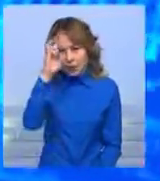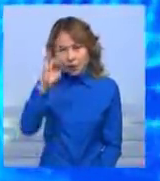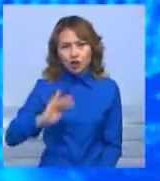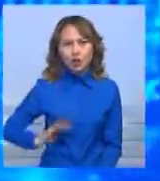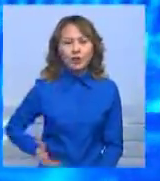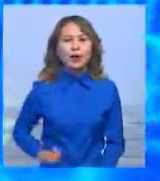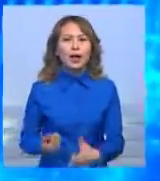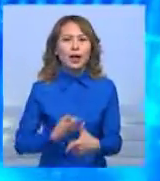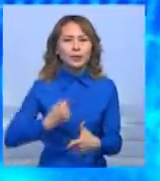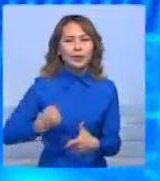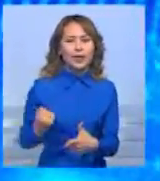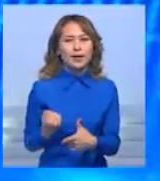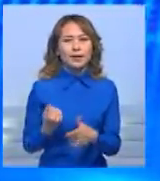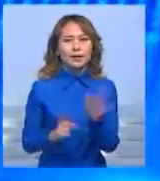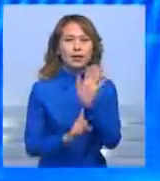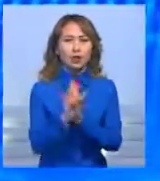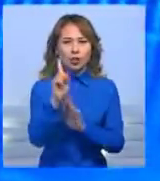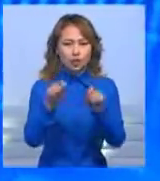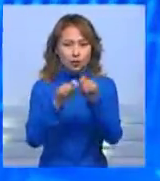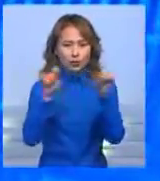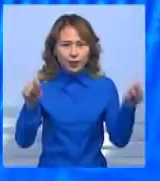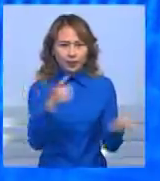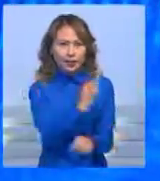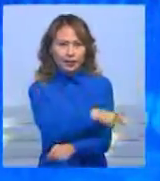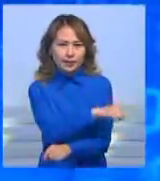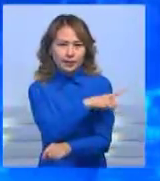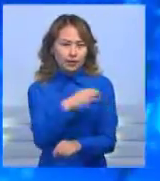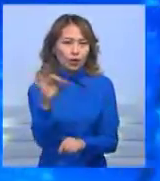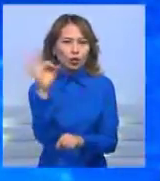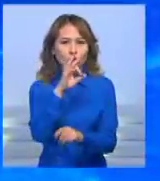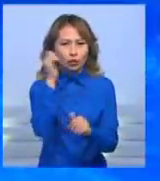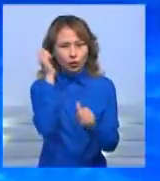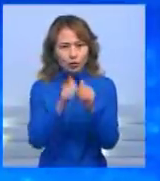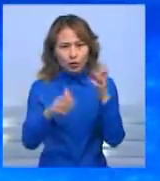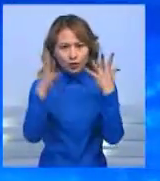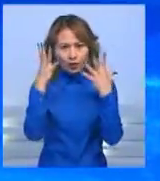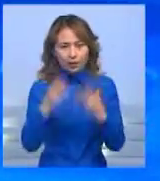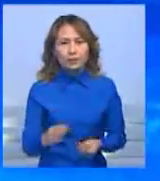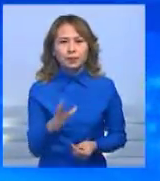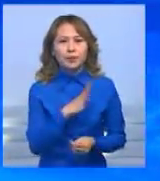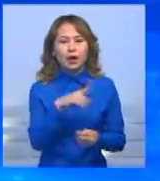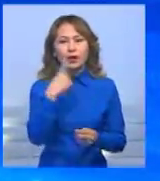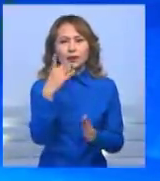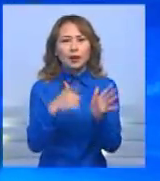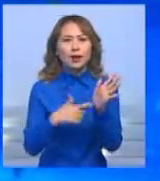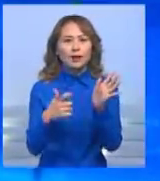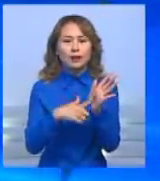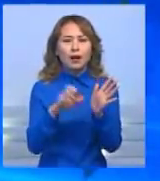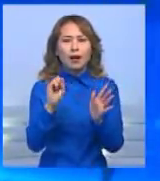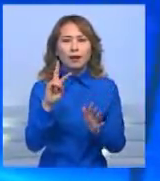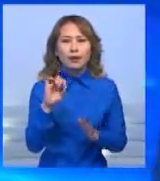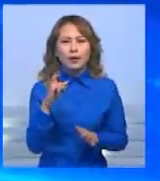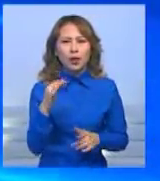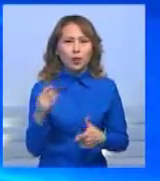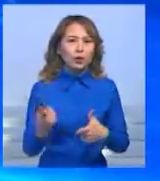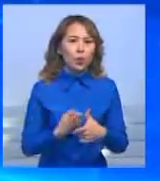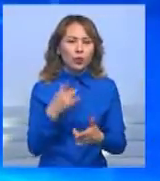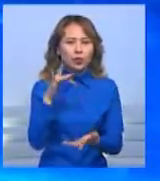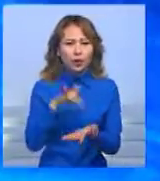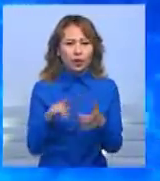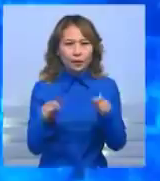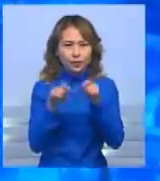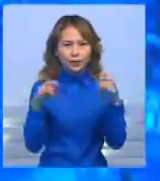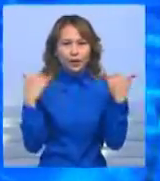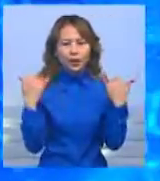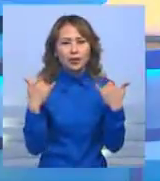Мемлекеттік жекеменшік әріптестік аясындағы ашылып жатқан медициналық мекемелер күн санап артып келеді. Айталық, Қарағандыда аллергологиялық